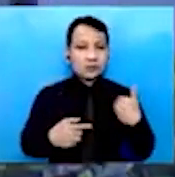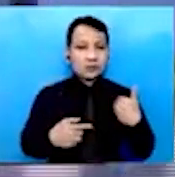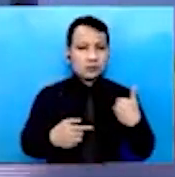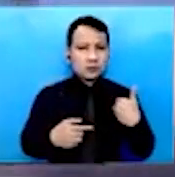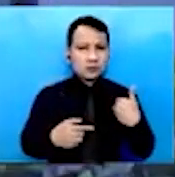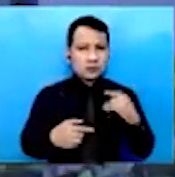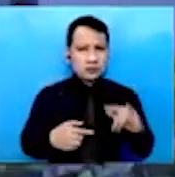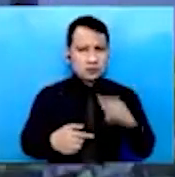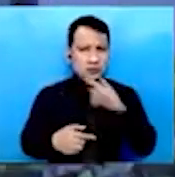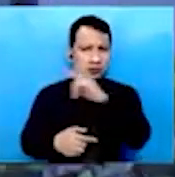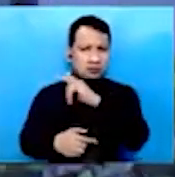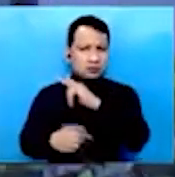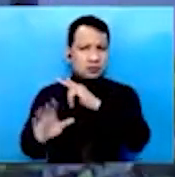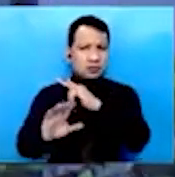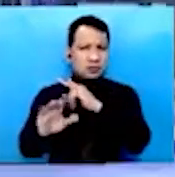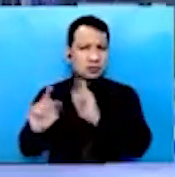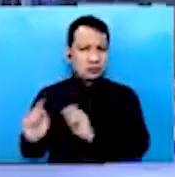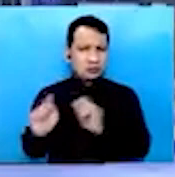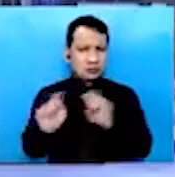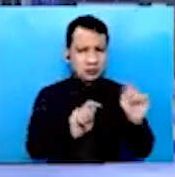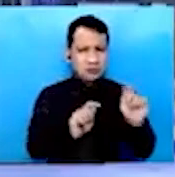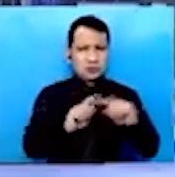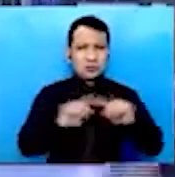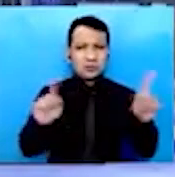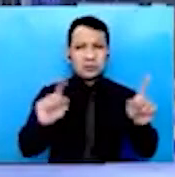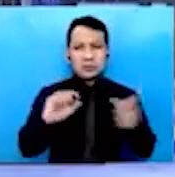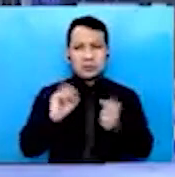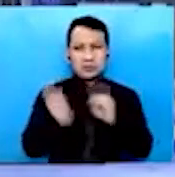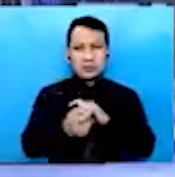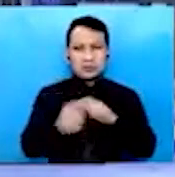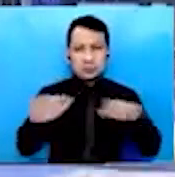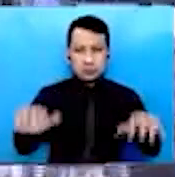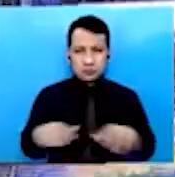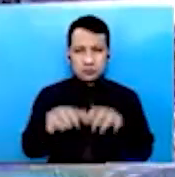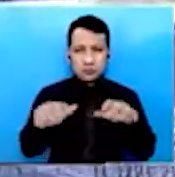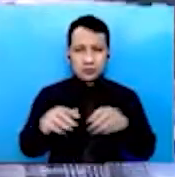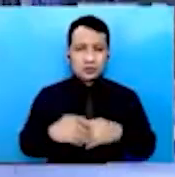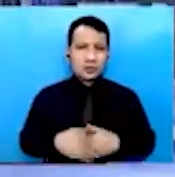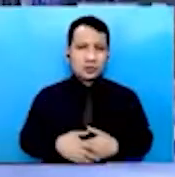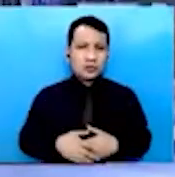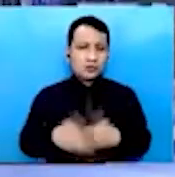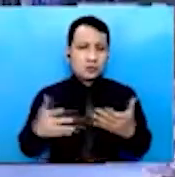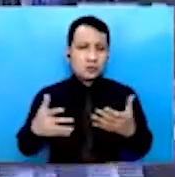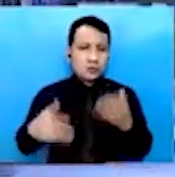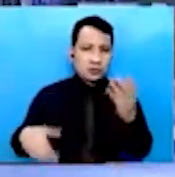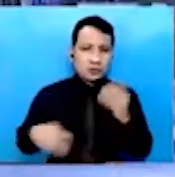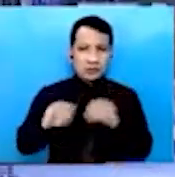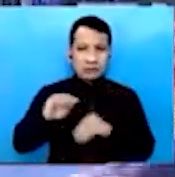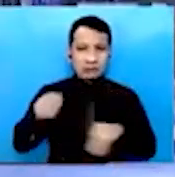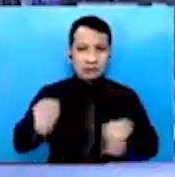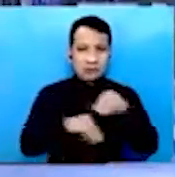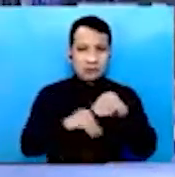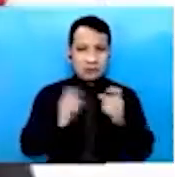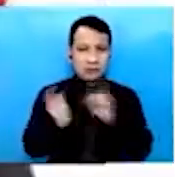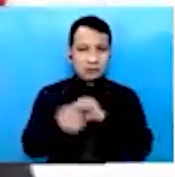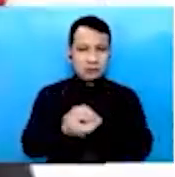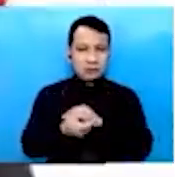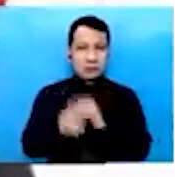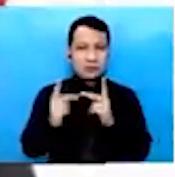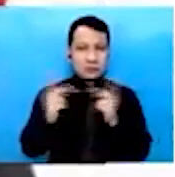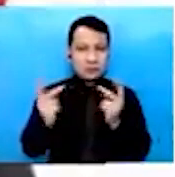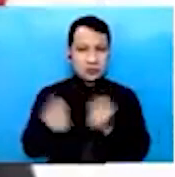nag-abroad at lumipat na ng industriya. Ang masaklap, wala pang napupunan sa mga posisyong na bakante. Yung iba